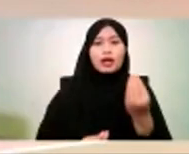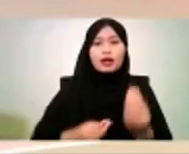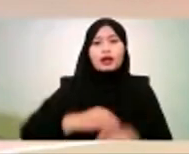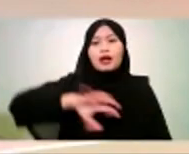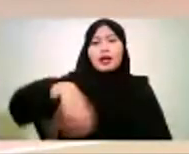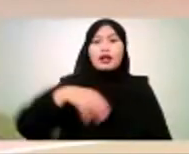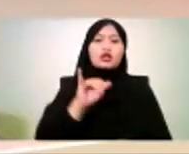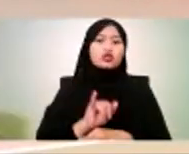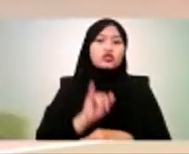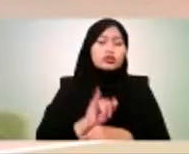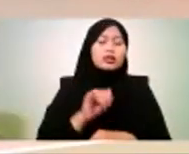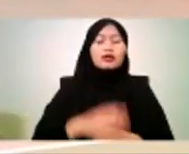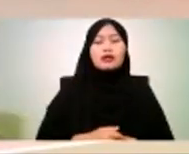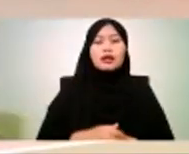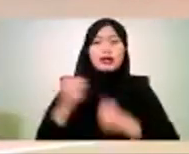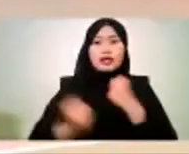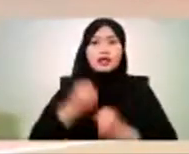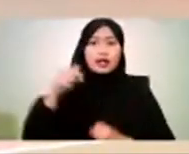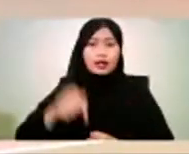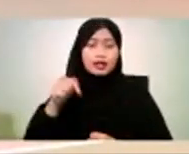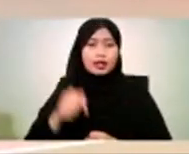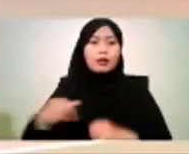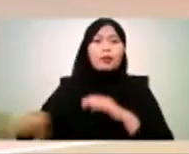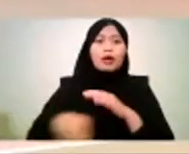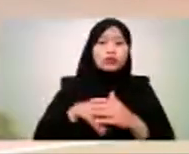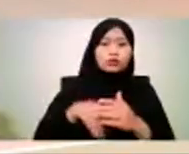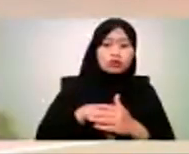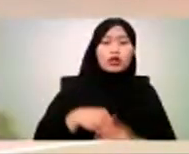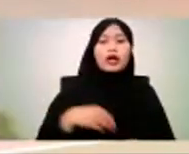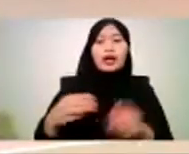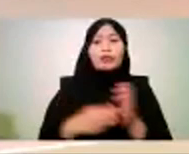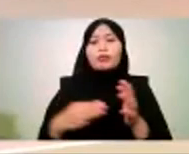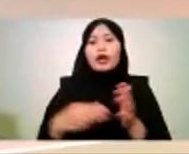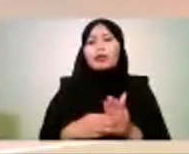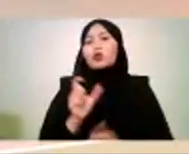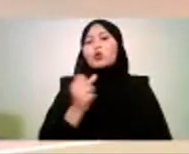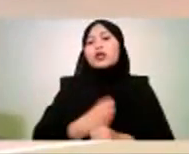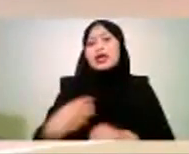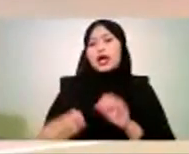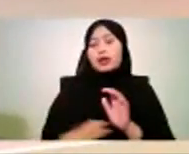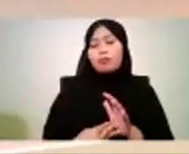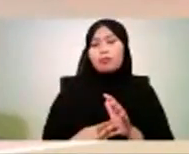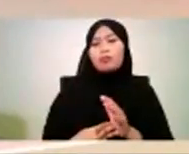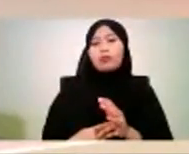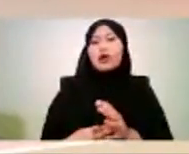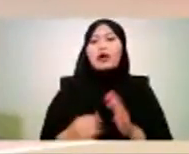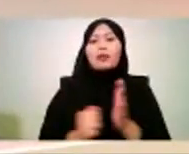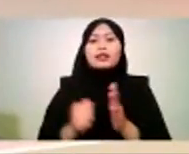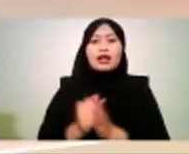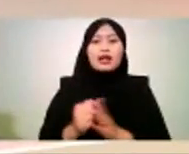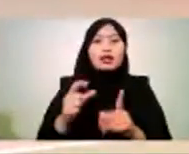juga menjadi bagian dari eksekutif series mm.ugm dalam rangka Dies Natalis FK UGM